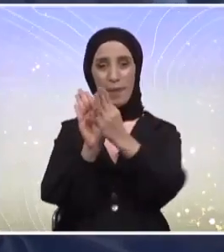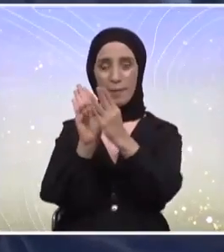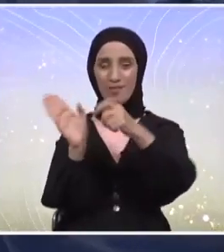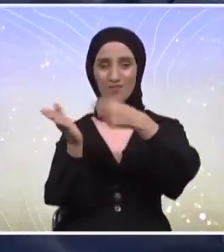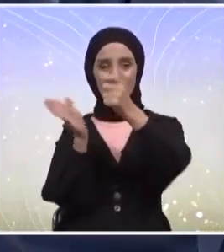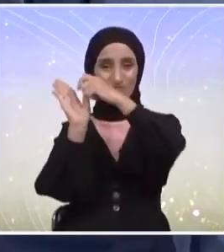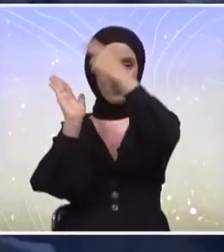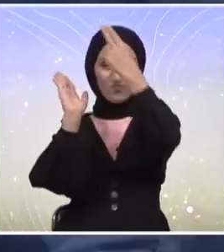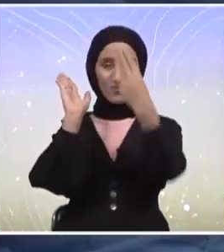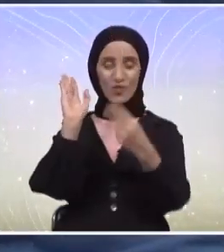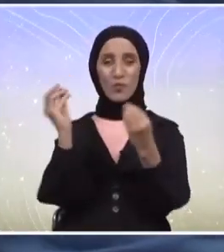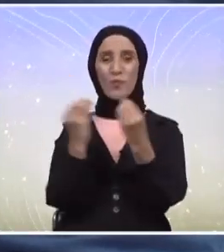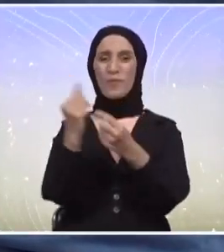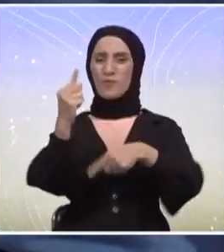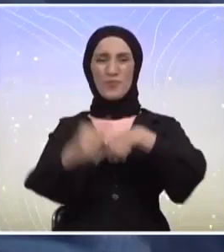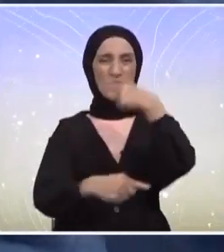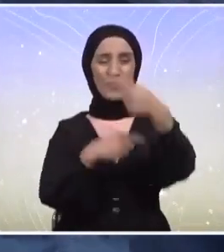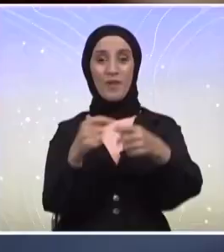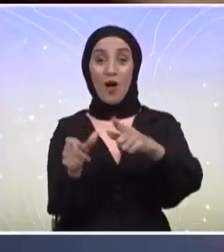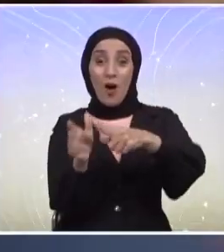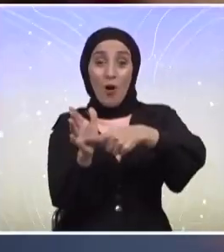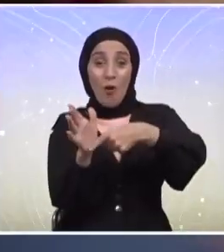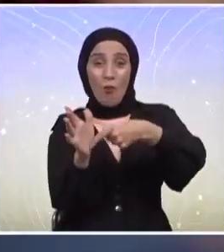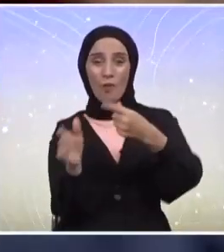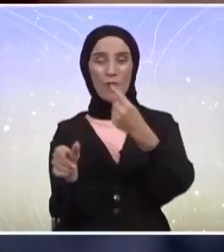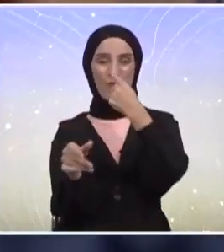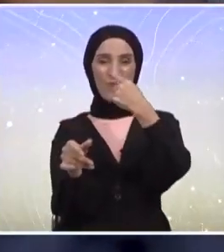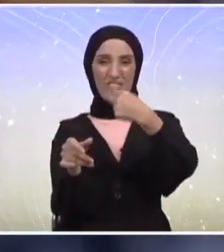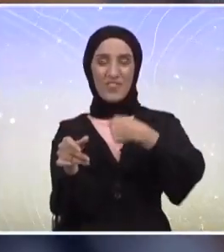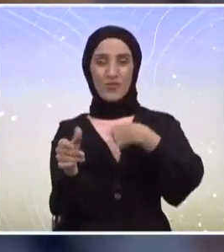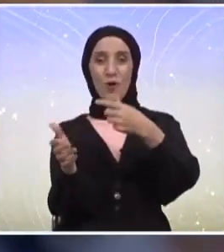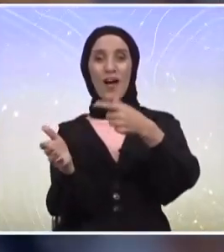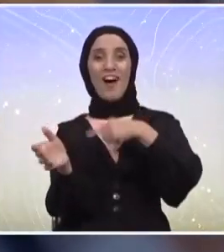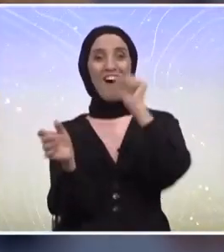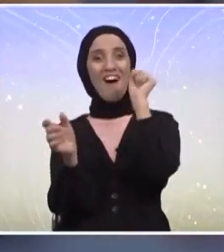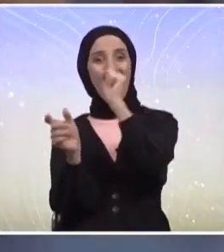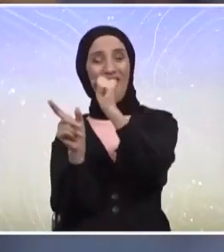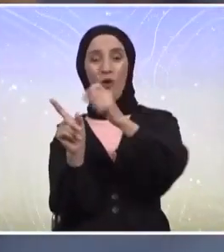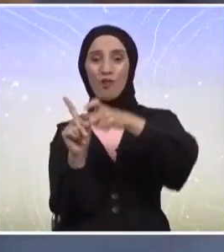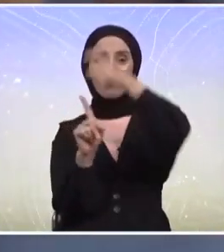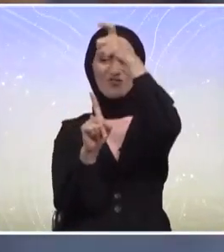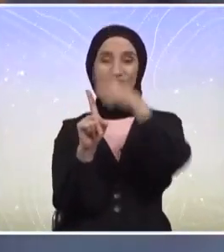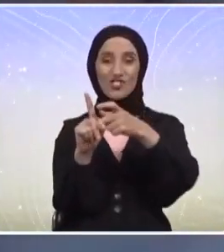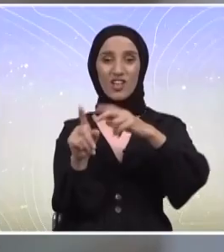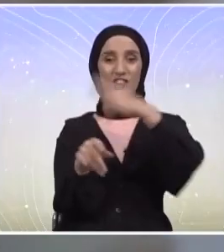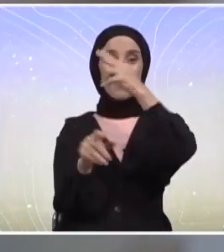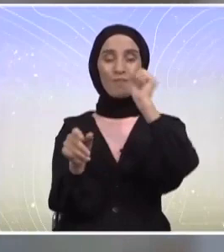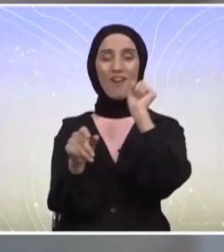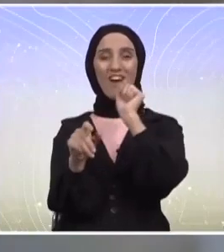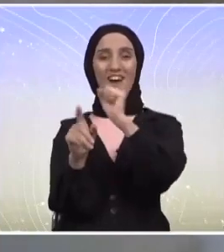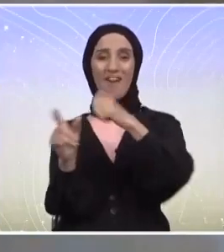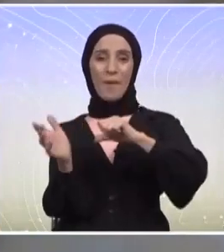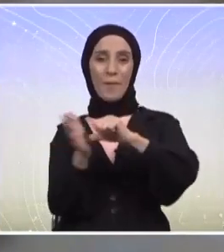المرة الأولى التي يكتب فيها اسم لمحل خاص به وليس للآخرين. يكتبه كي